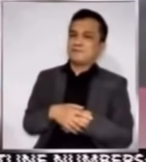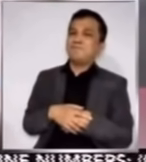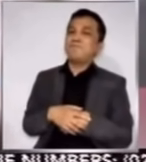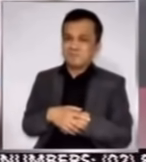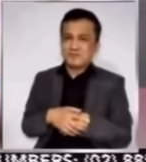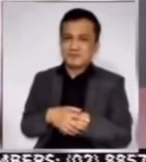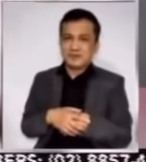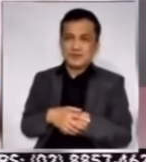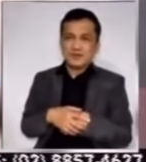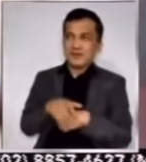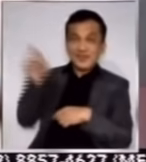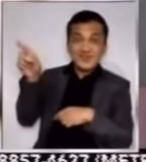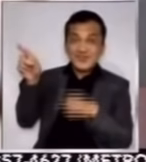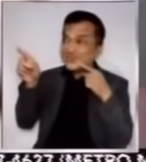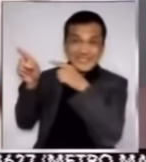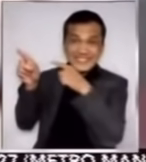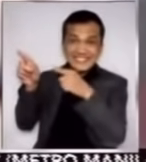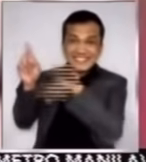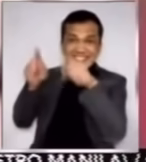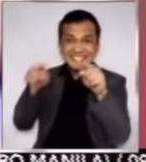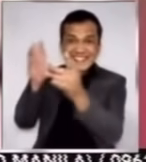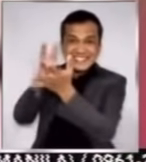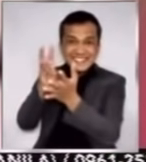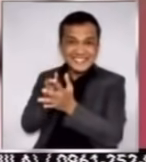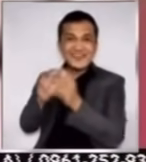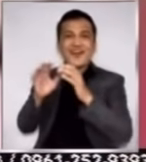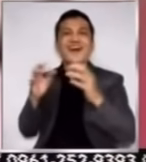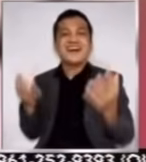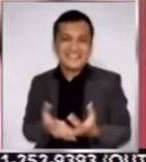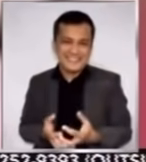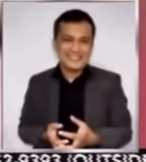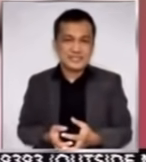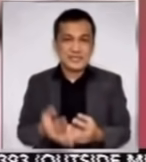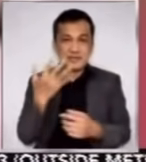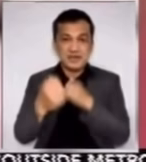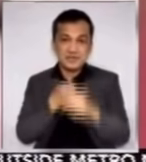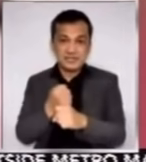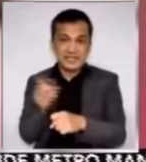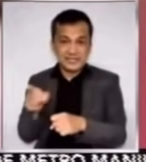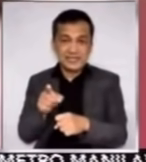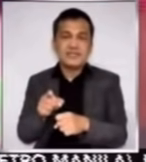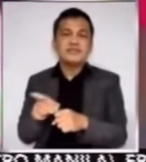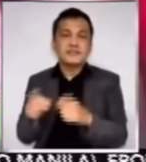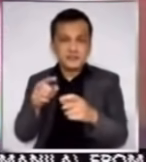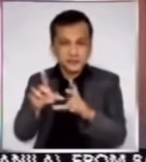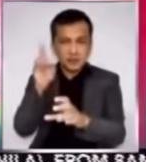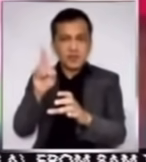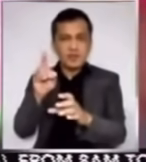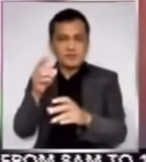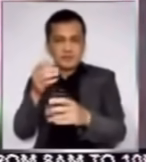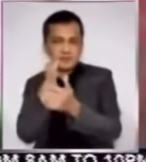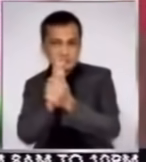nandoon na para sa iba't iba ng panig ng mundo. 5 taong gulang daw sila nang madiskubre nila ang kanilang talento. Sa edad